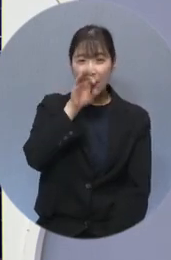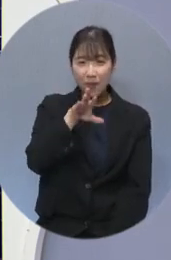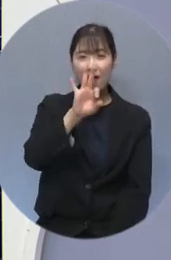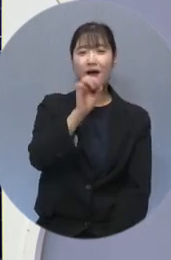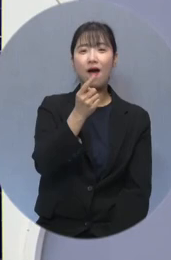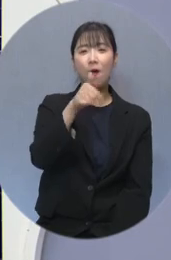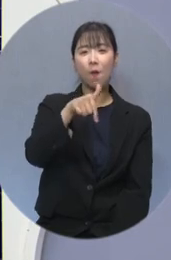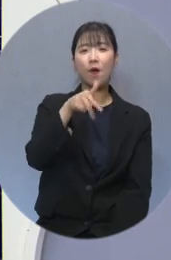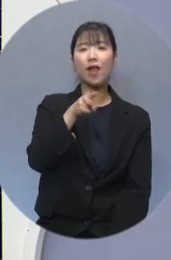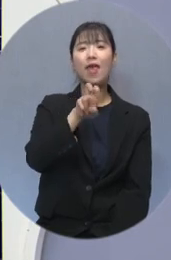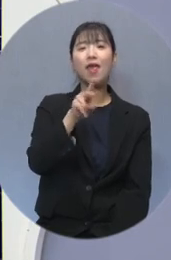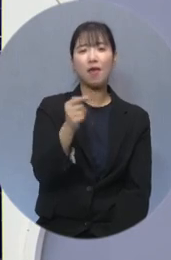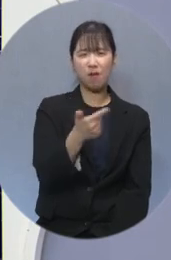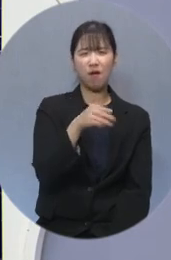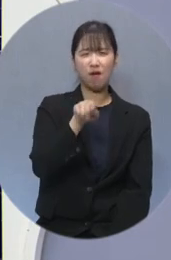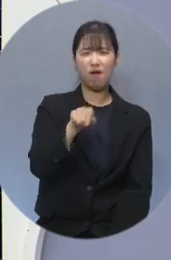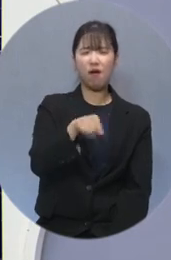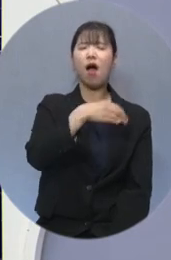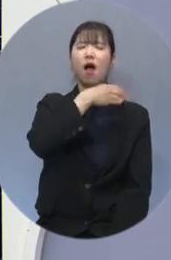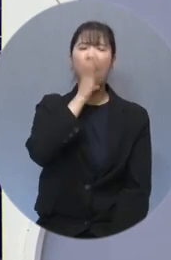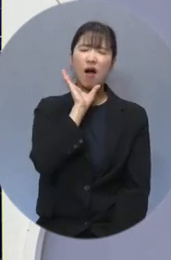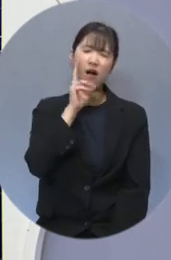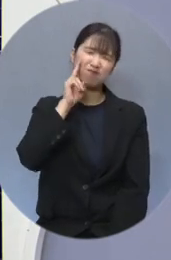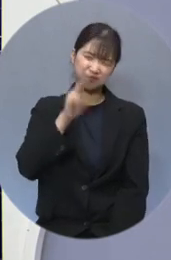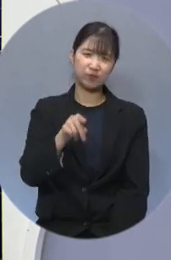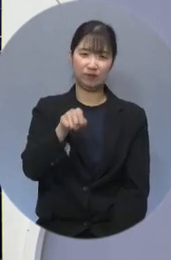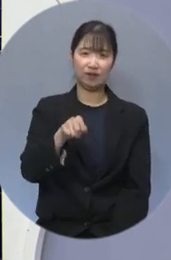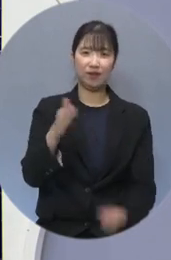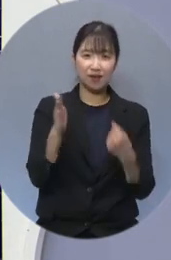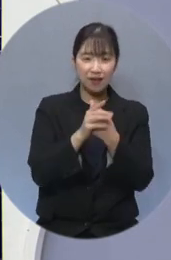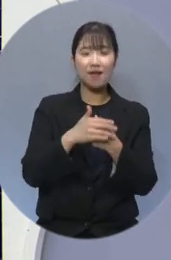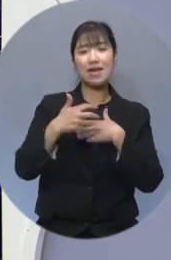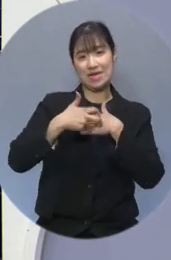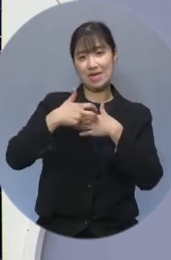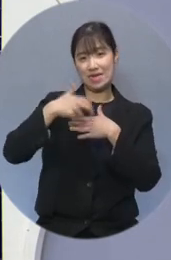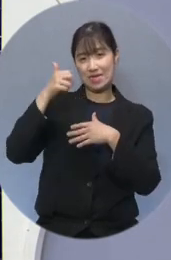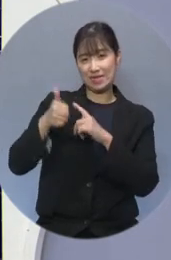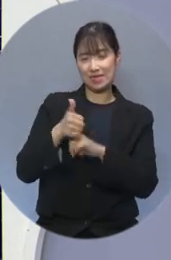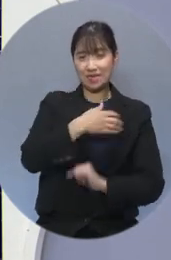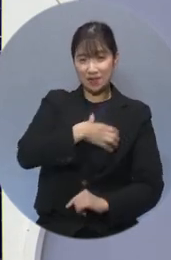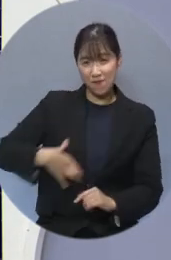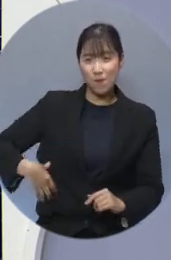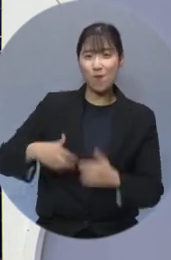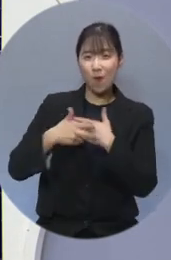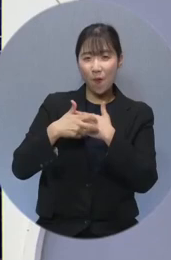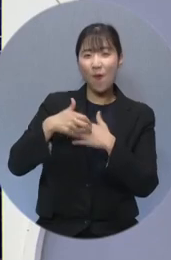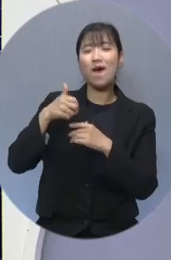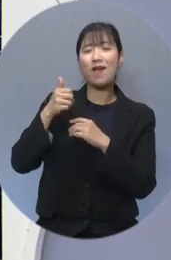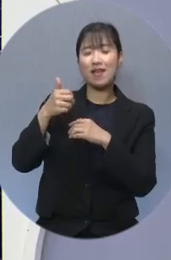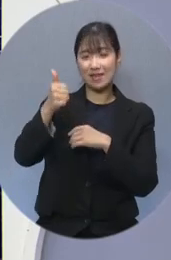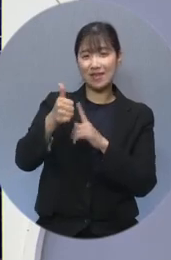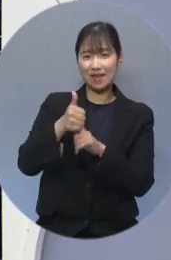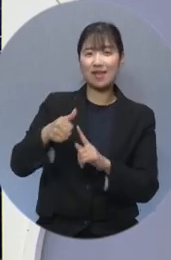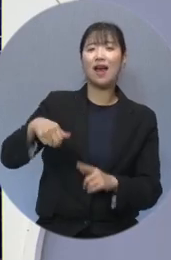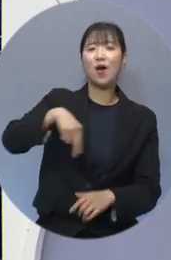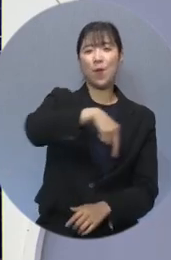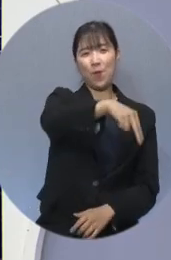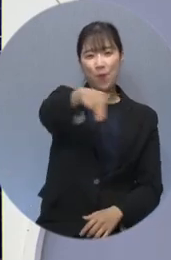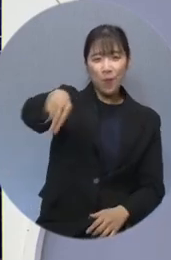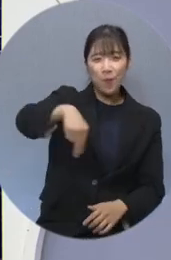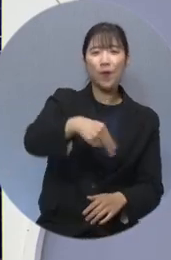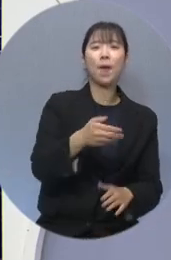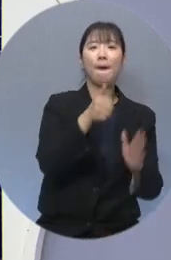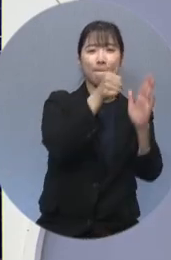말씀드렸던 옥계면 가장 고령화가 심한 데부터 공보위 선생님들이 집을 다니십니다. 직접 다녀서 효도주치라